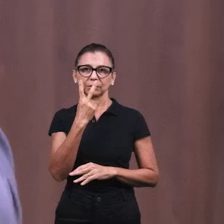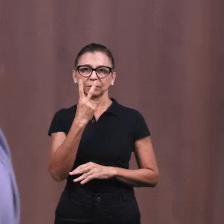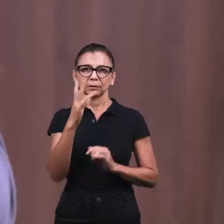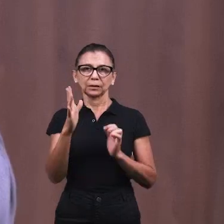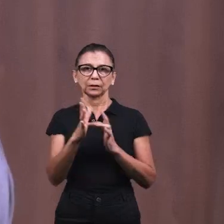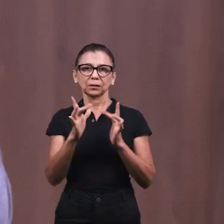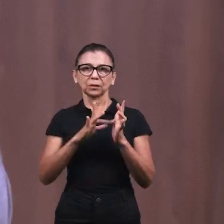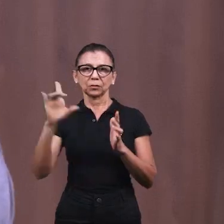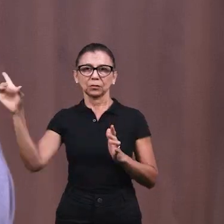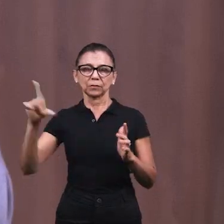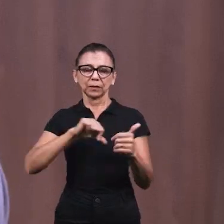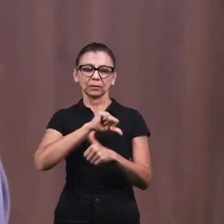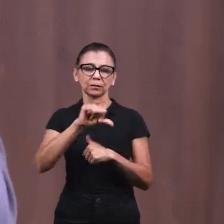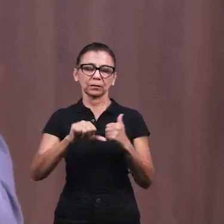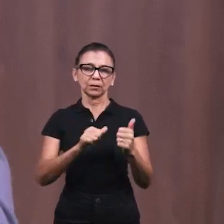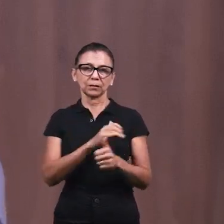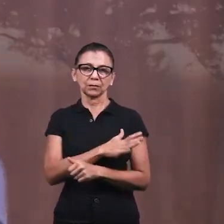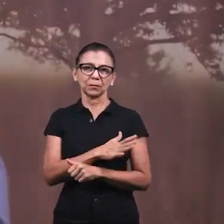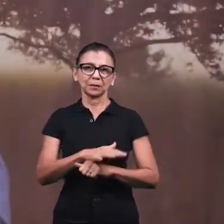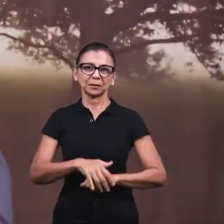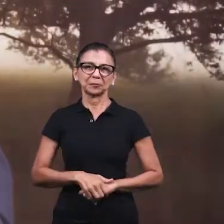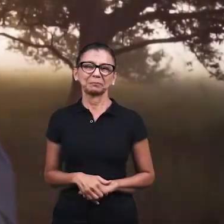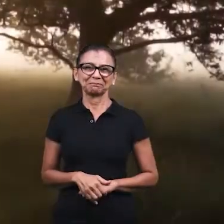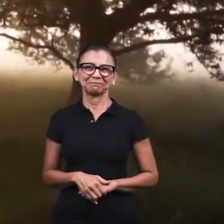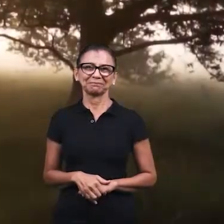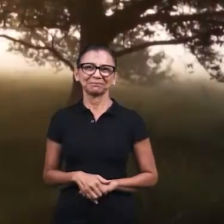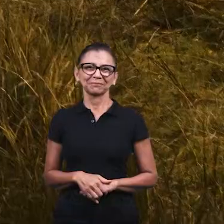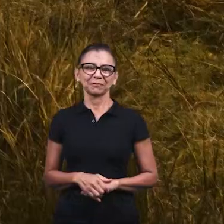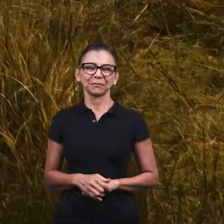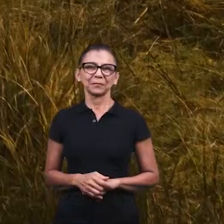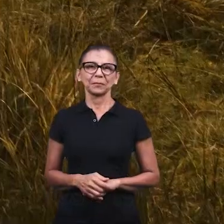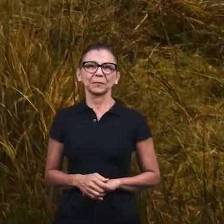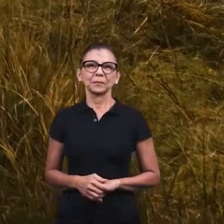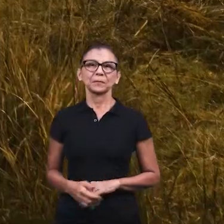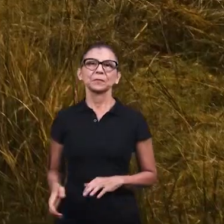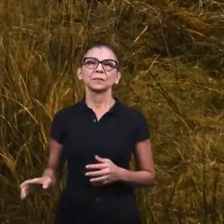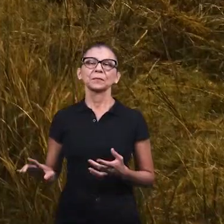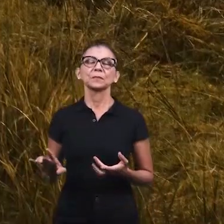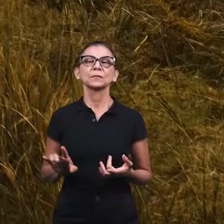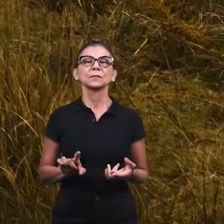transformation de la vie de cet homme qui a commencé à voir le projet de salut.